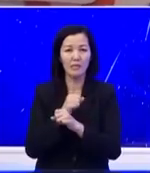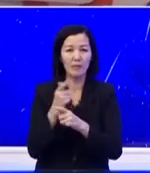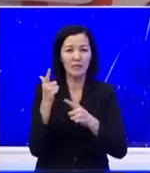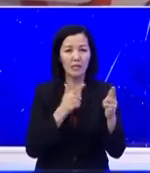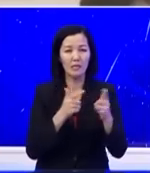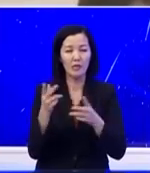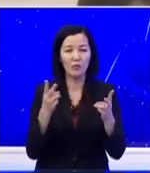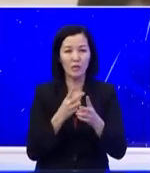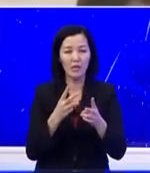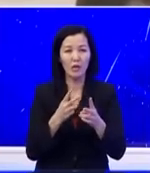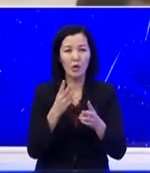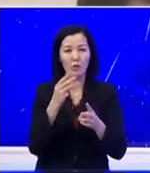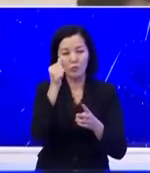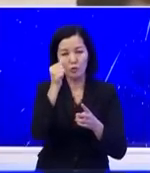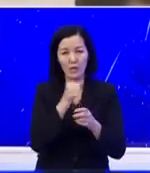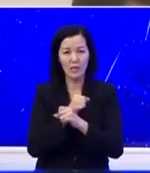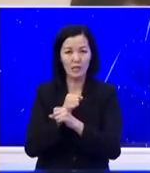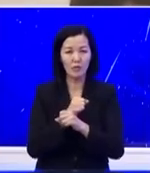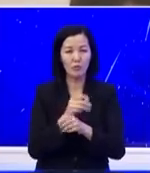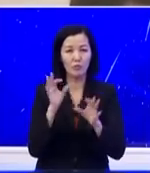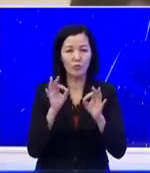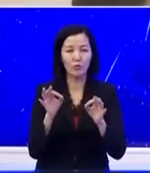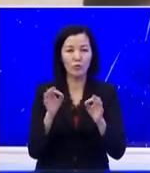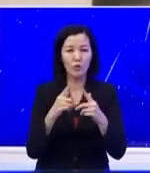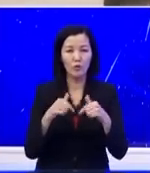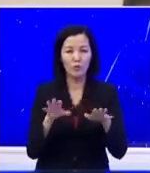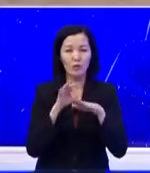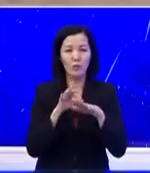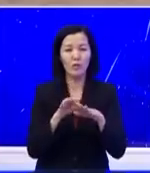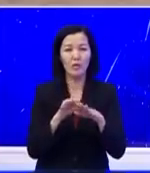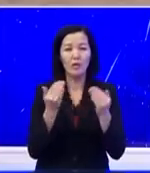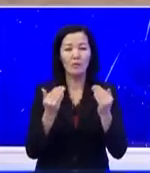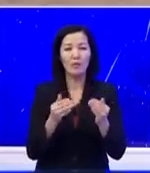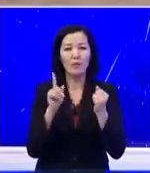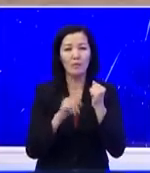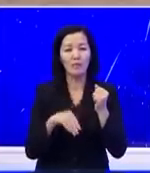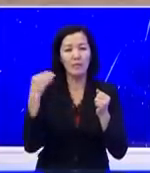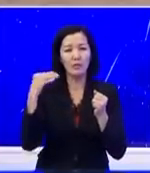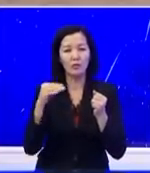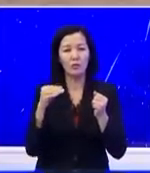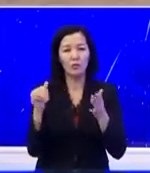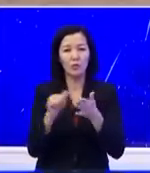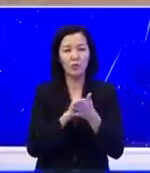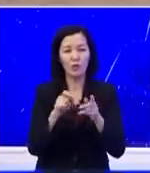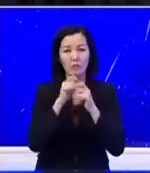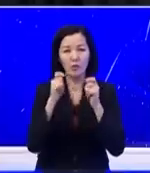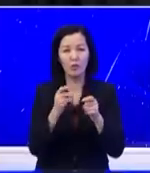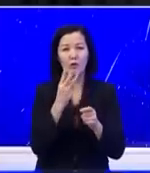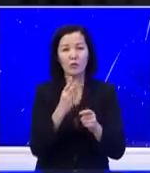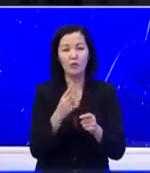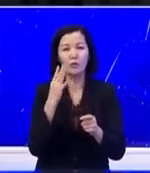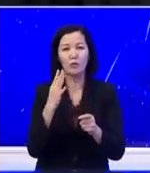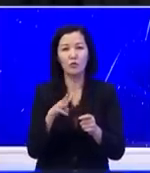ретте балалардың үш айлық тынығуларын тиімді ұйымдастыру керек. Биылғы соңғы қоңыраумен аттестат беру салтанаты